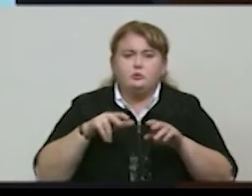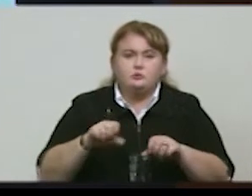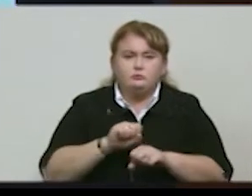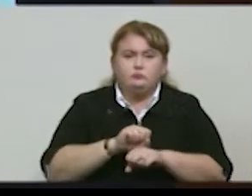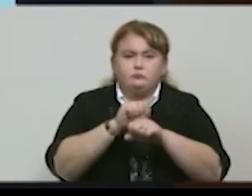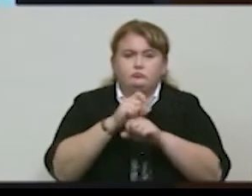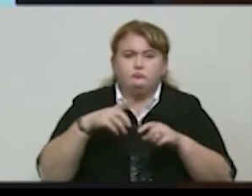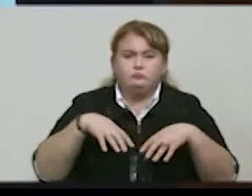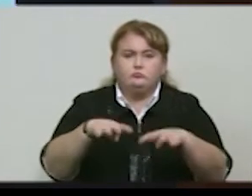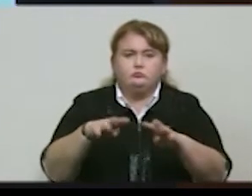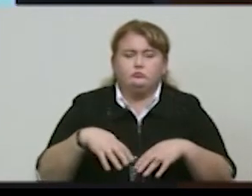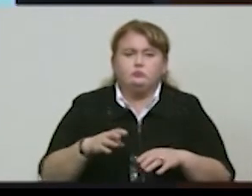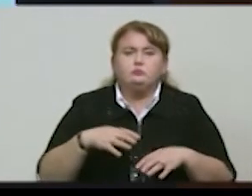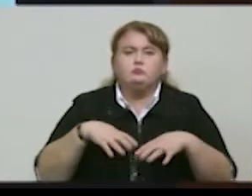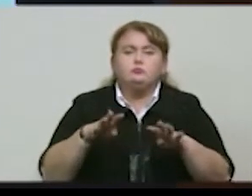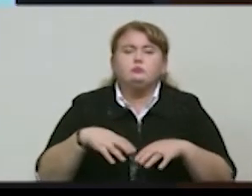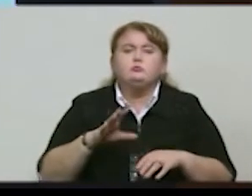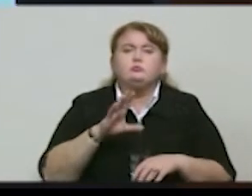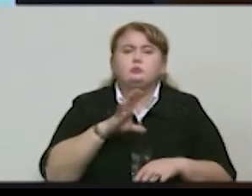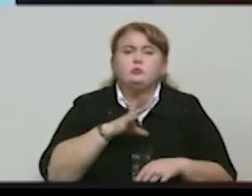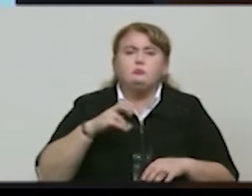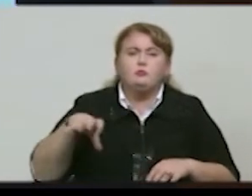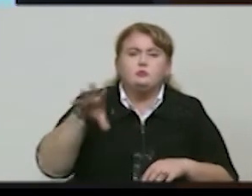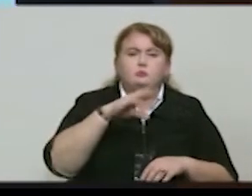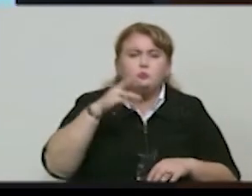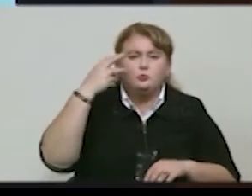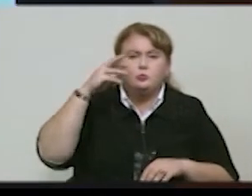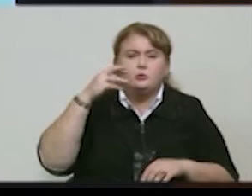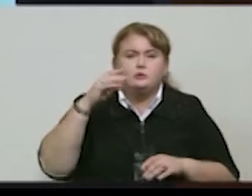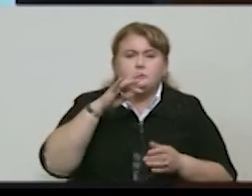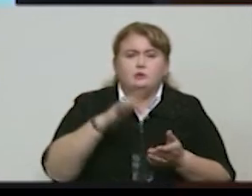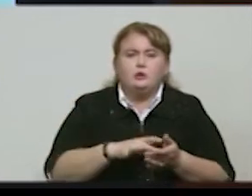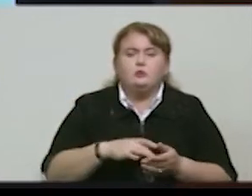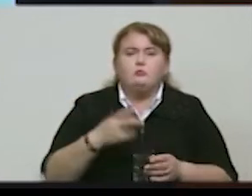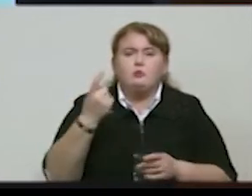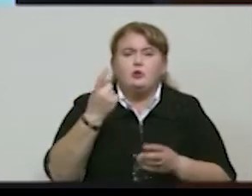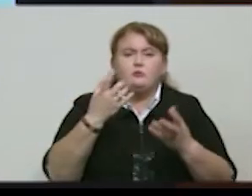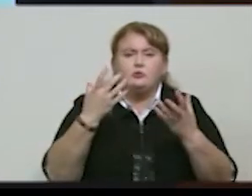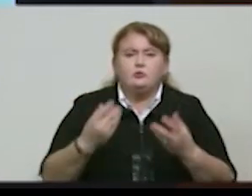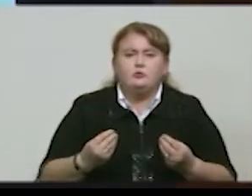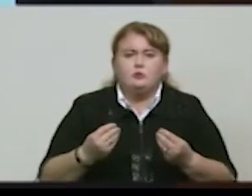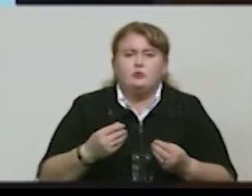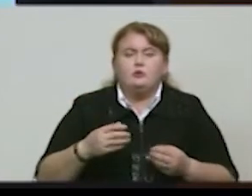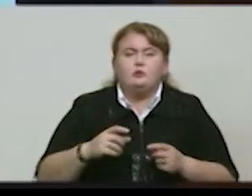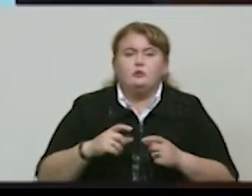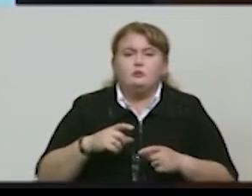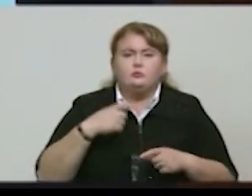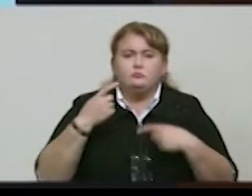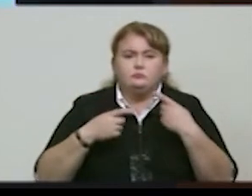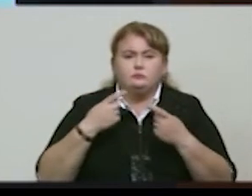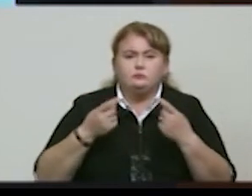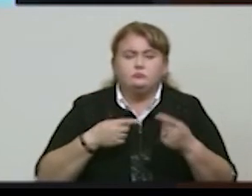манифестации. Манифестации прошли по всему Туркестану. В первые же дни начала войны в повестку дня